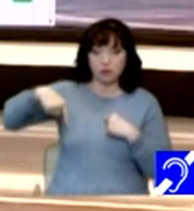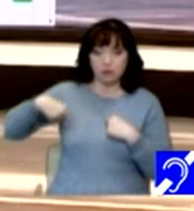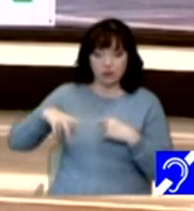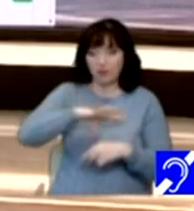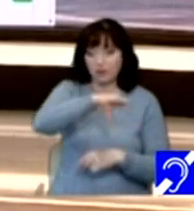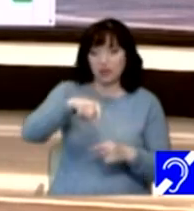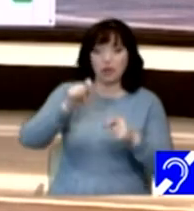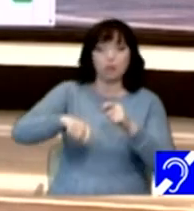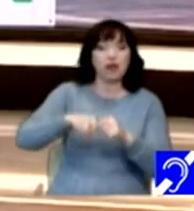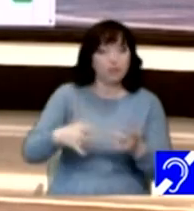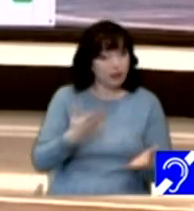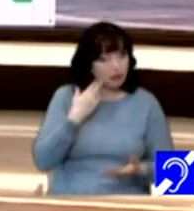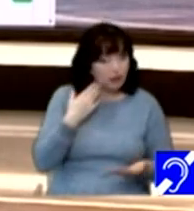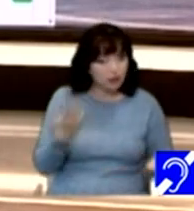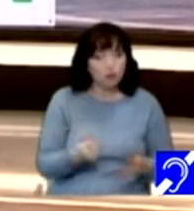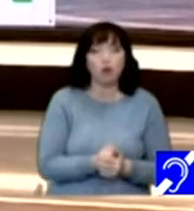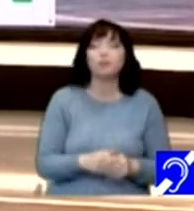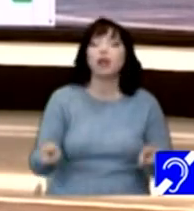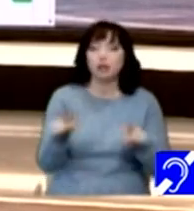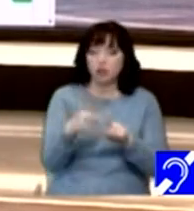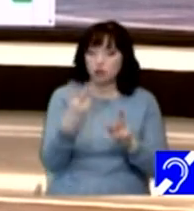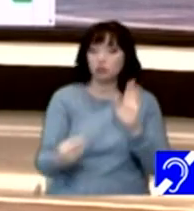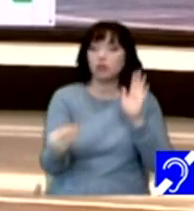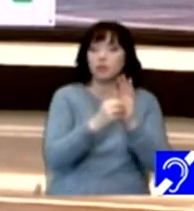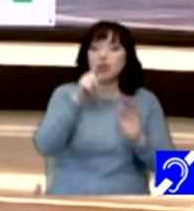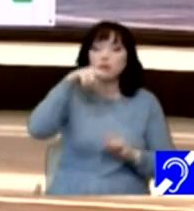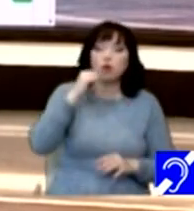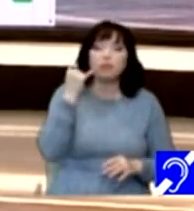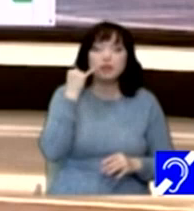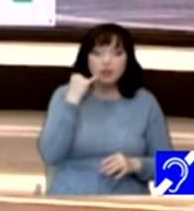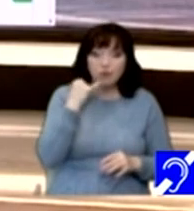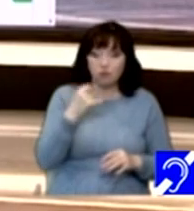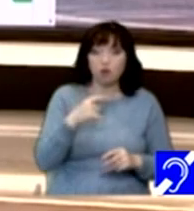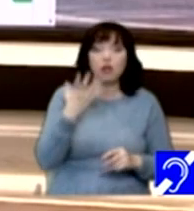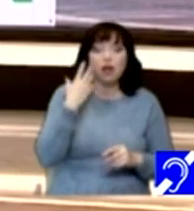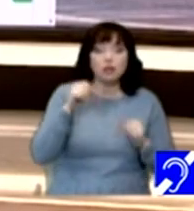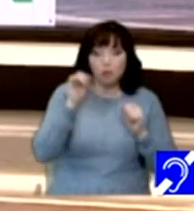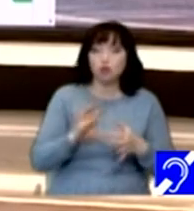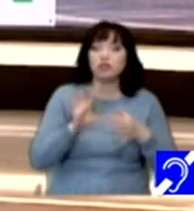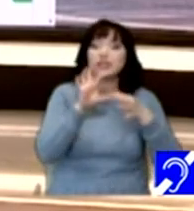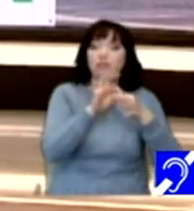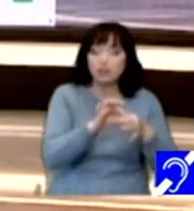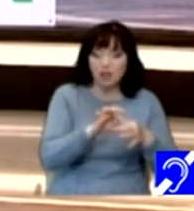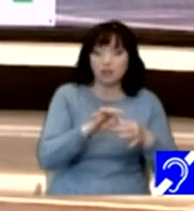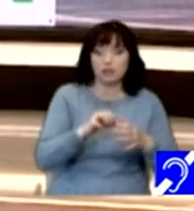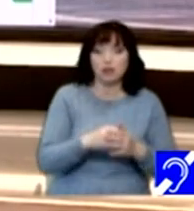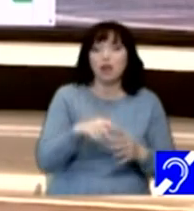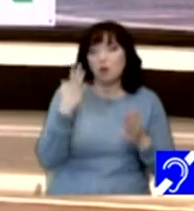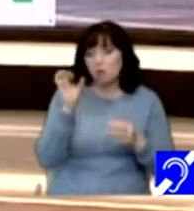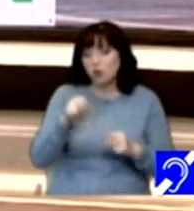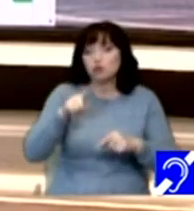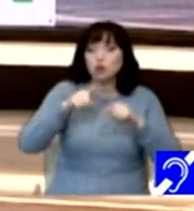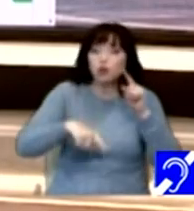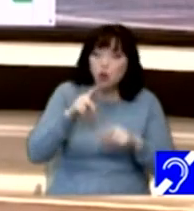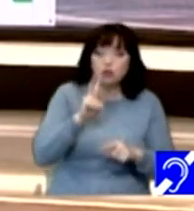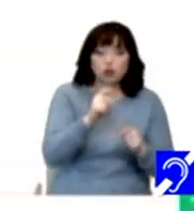legătură. Veți nota inclusiv un număr de telefon la care puteți fi contactat în perioada în care vă aflați în România și pe care va trebui